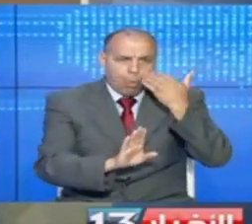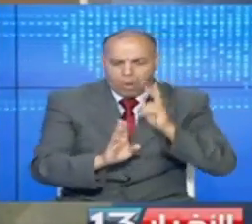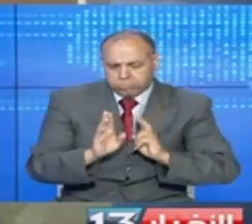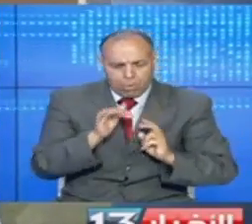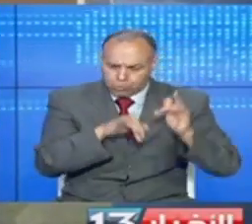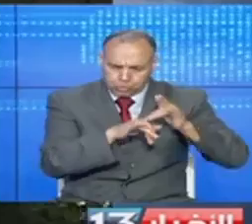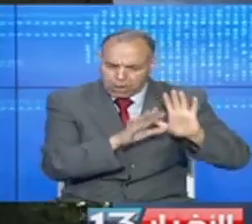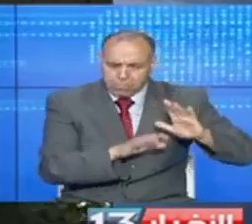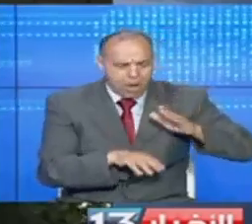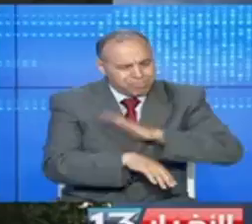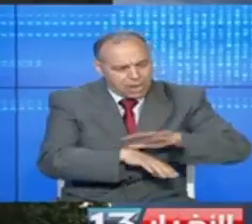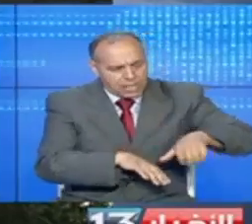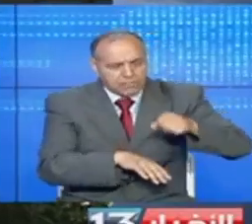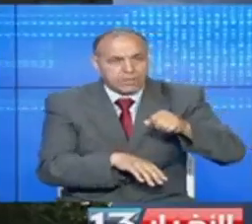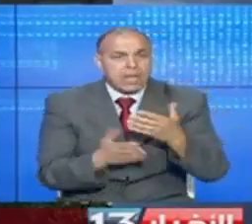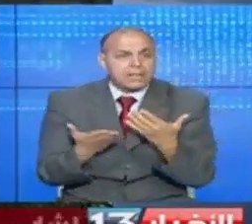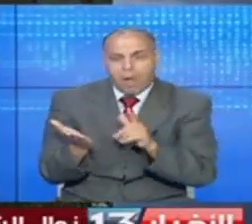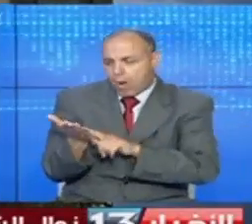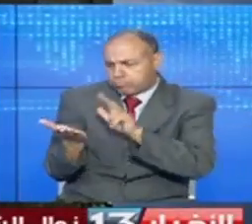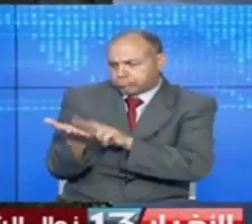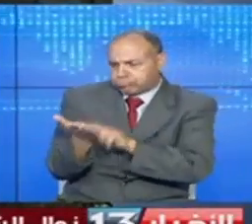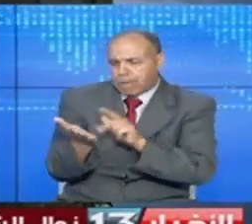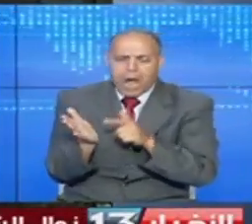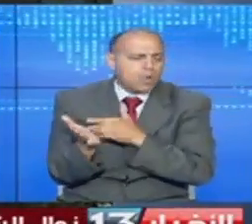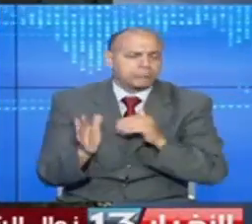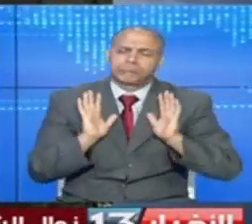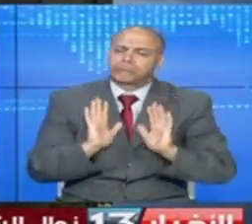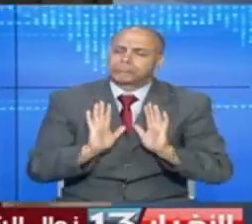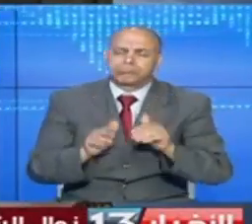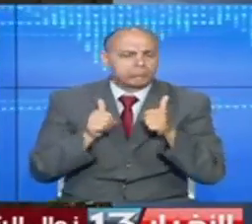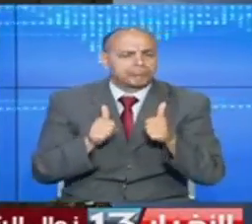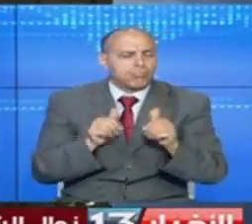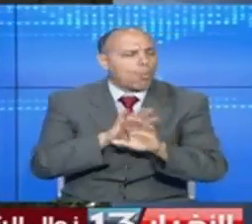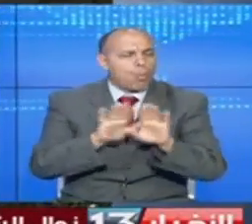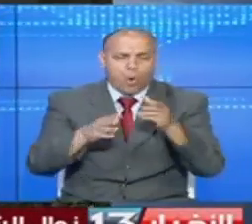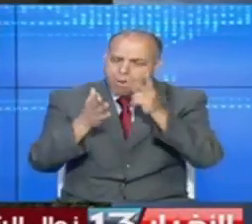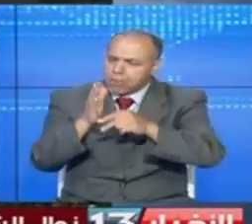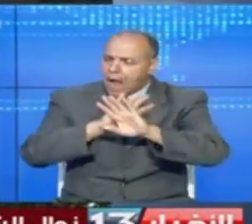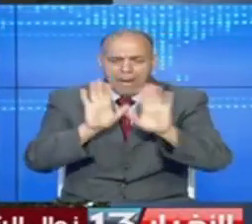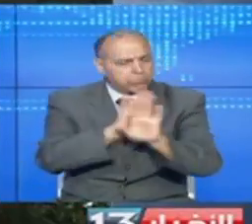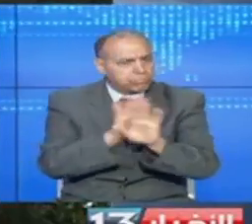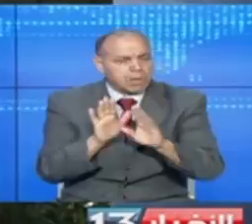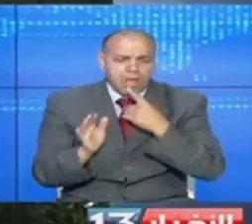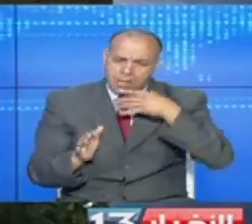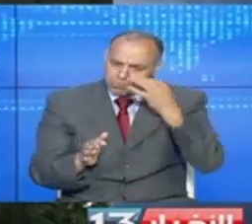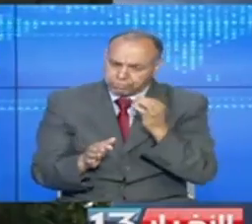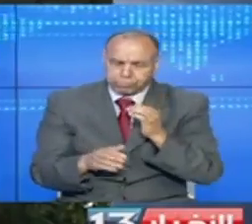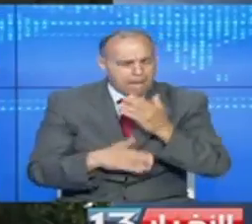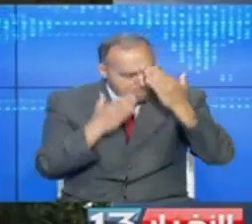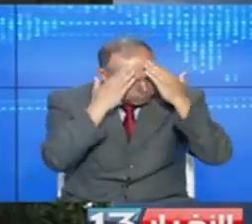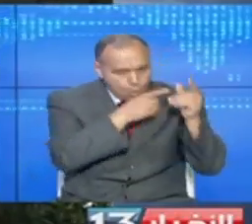معناتها ما يمس حتى شيء. هما أكيد قاعدين يطبقوا في البروتوكول الصحي اللي جاهم واللي متوافق عليه، دونك يعطيهم بالحق يعطيهم ألف